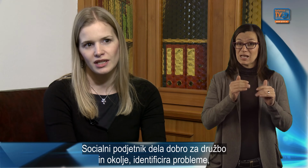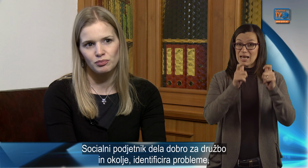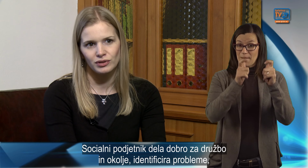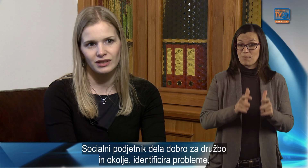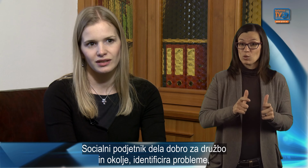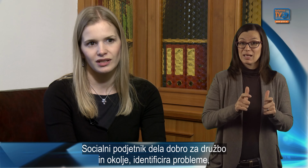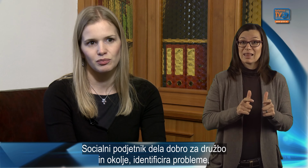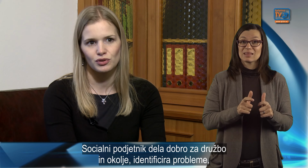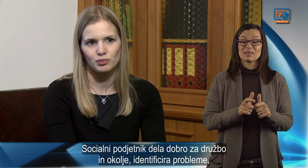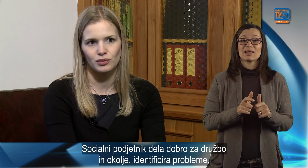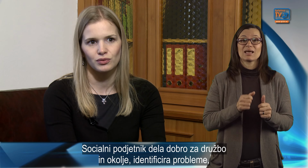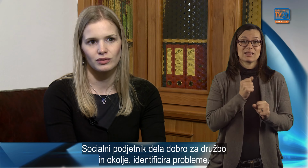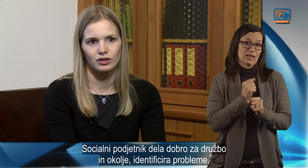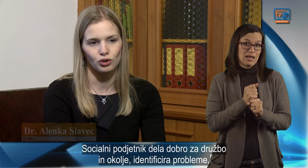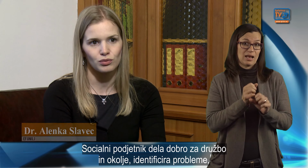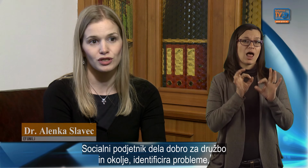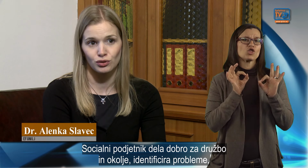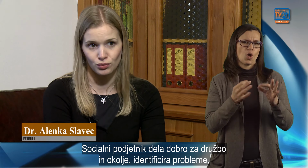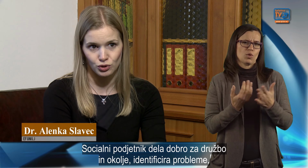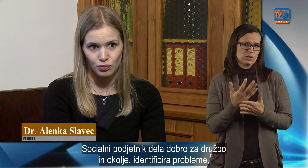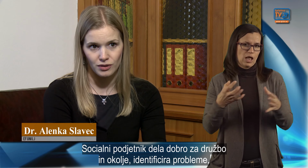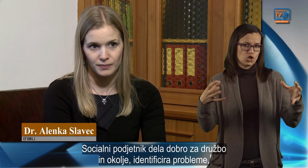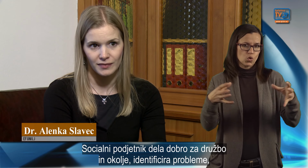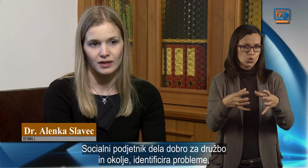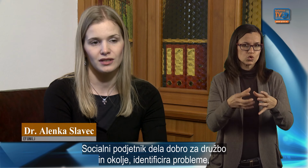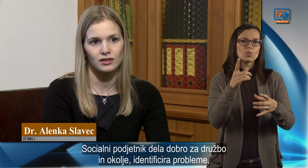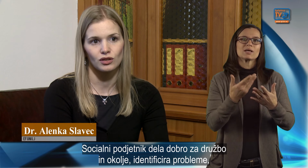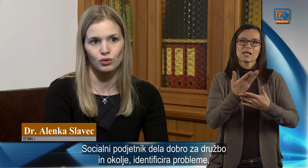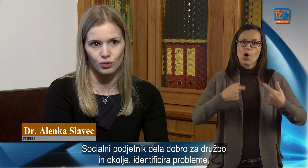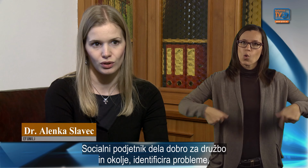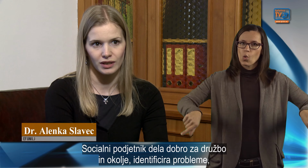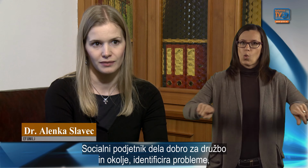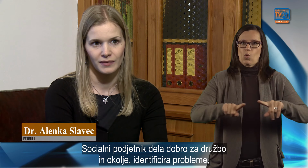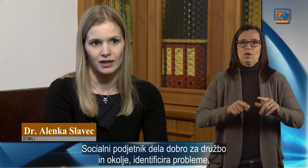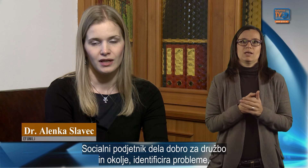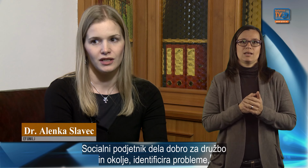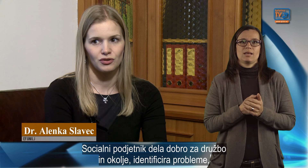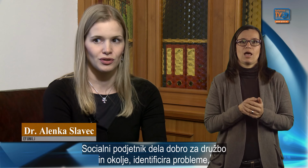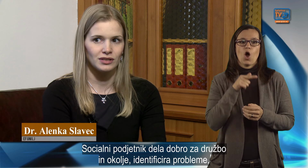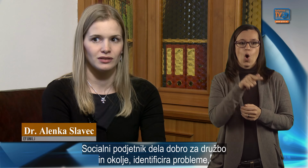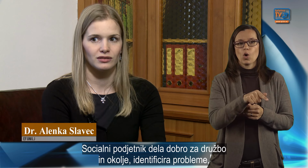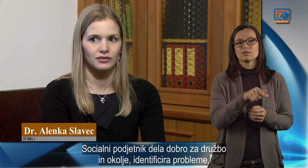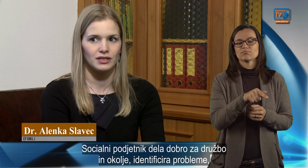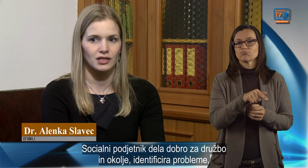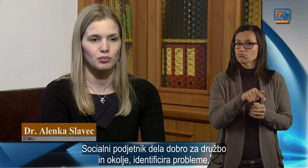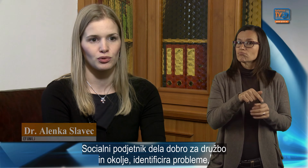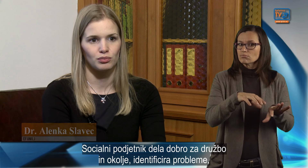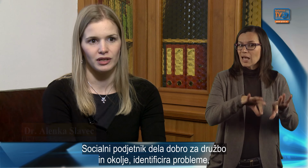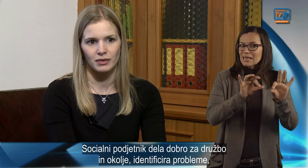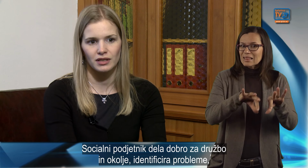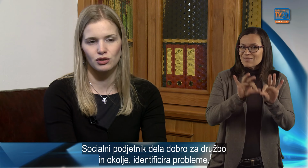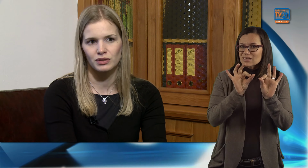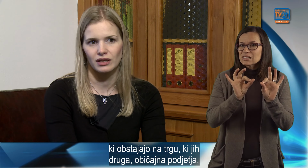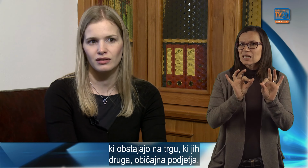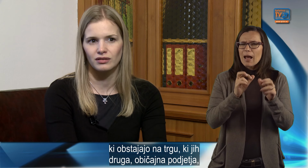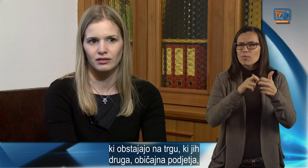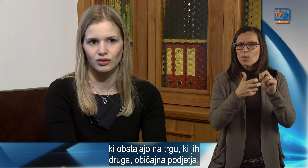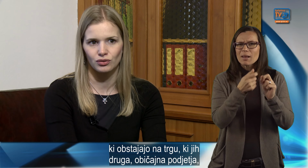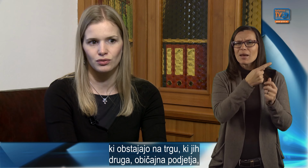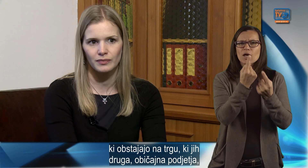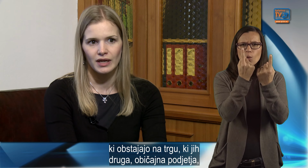Socialni podjetnik dela pravzaprav dobro za družbo in za okolje. In on identificira probleme, ki